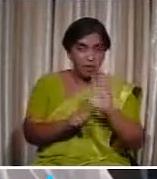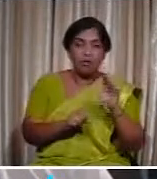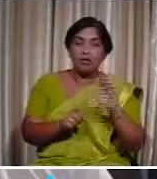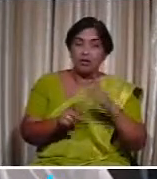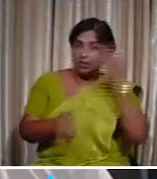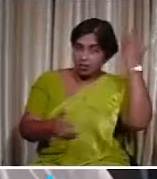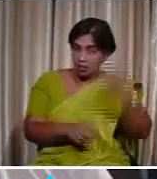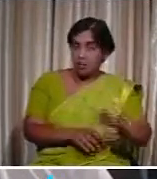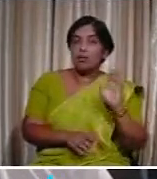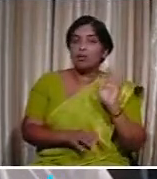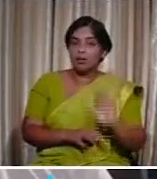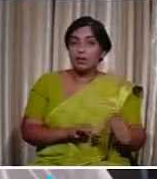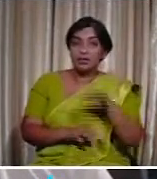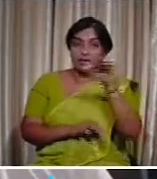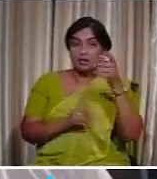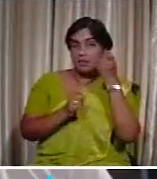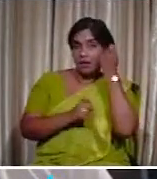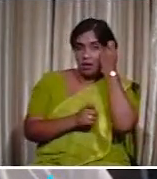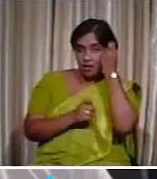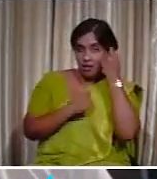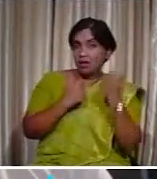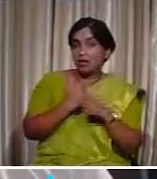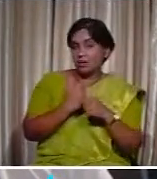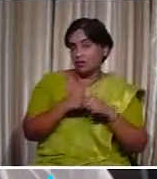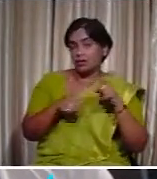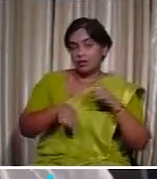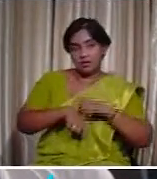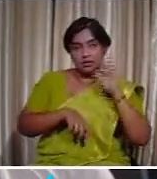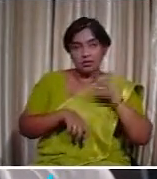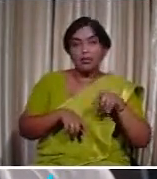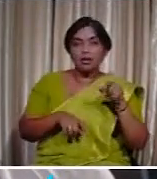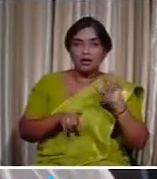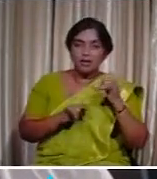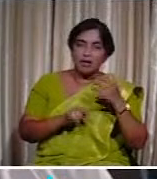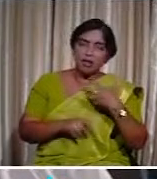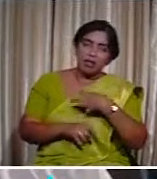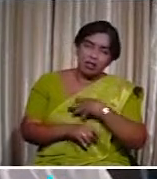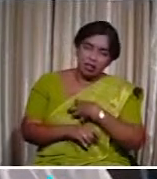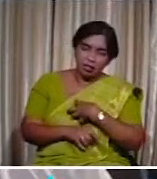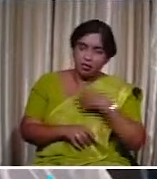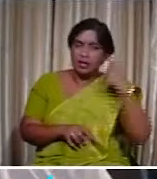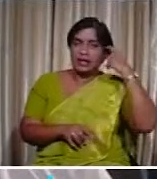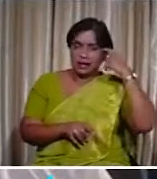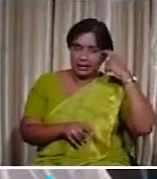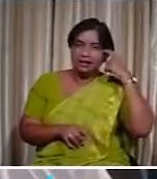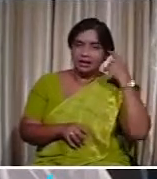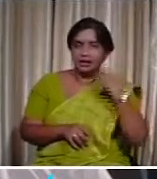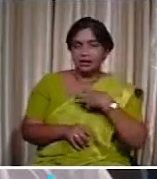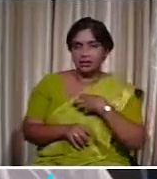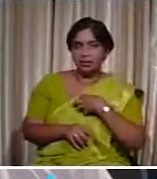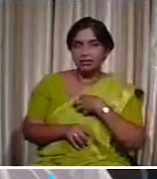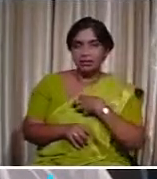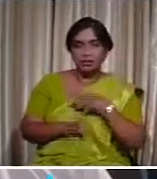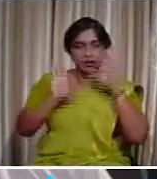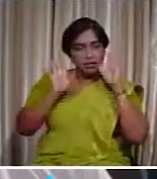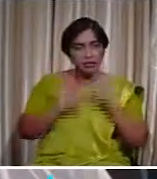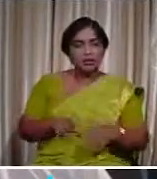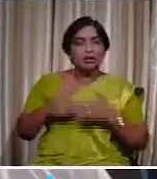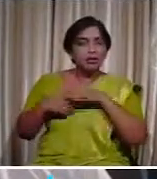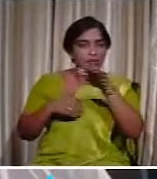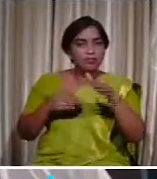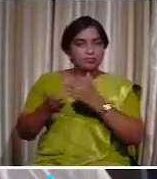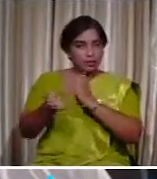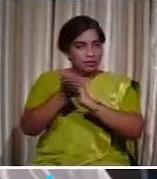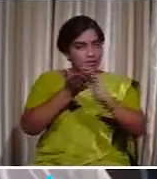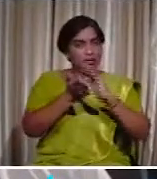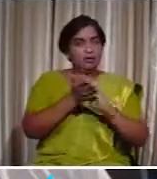घातनय करन्न ओने कियला समाज मतयक् हदपु वेलाव अपि वेलावकट दुक्किन दुक हितेन हितेट मेच्चर काल समाजे